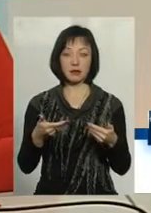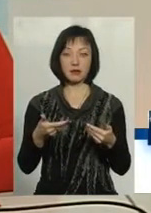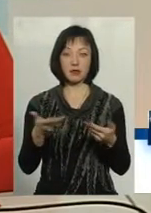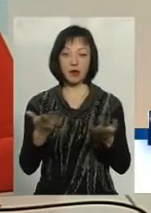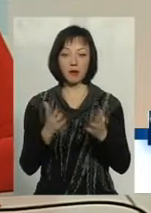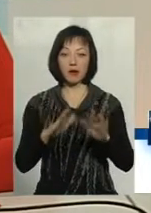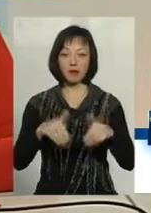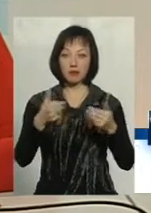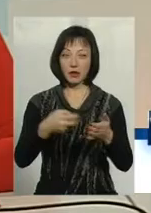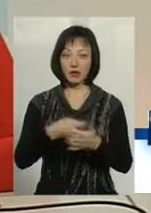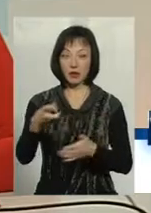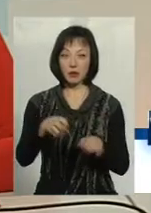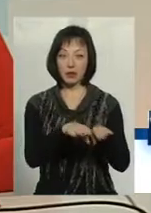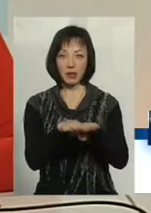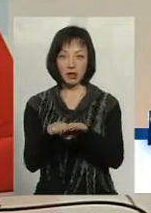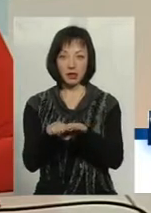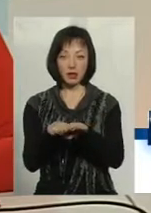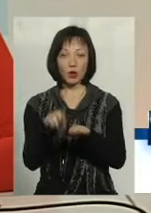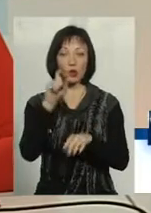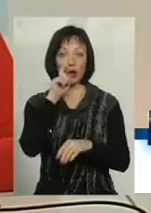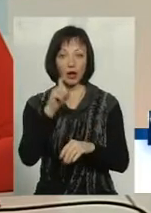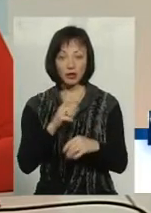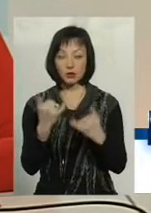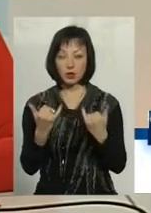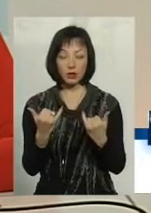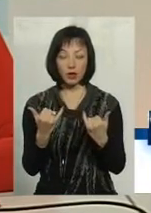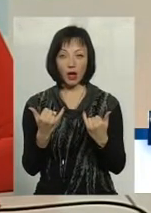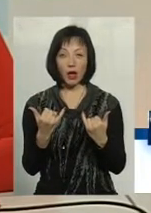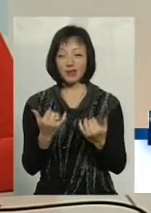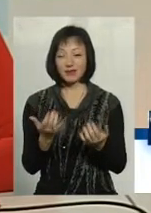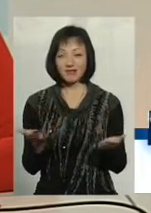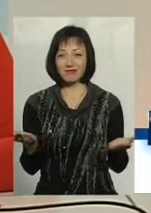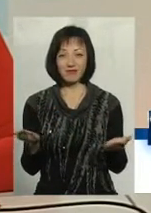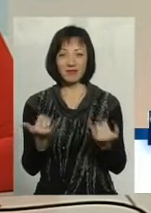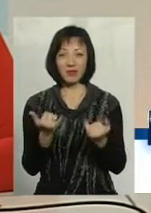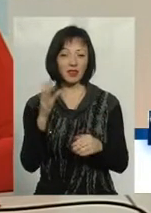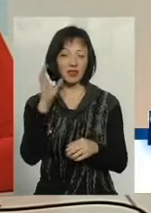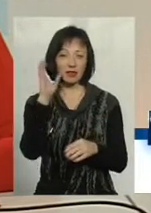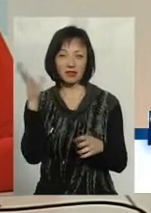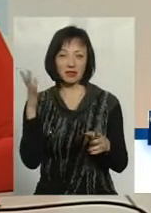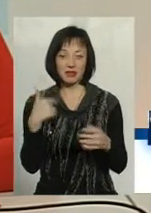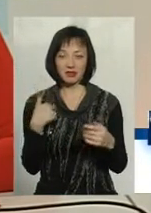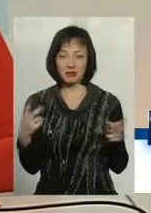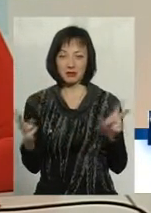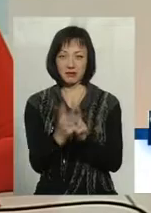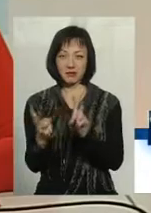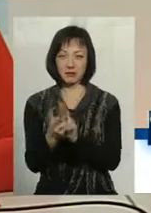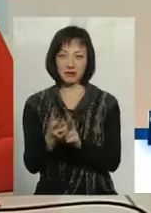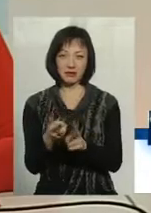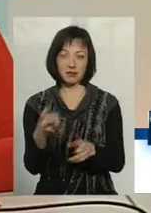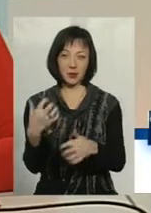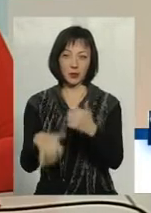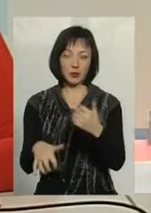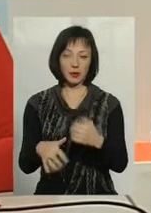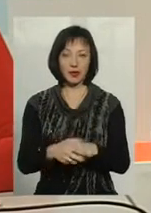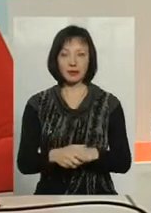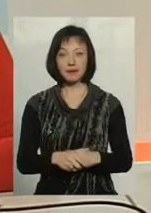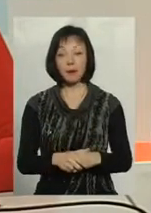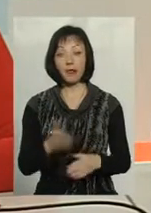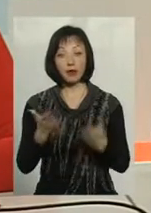в загальному, і, відповідно, на декілька відсотків кошти 2016 року були зменшені.